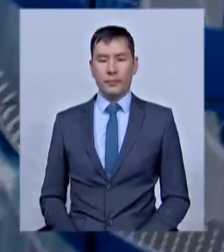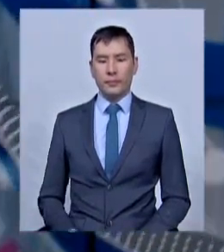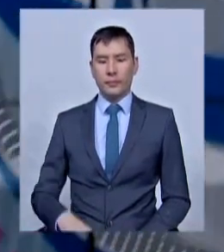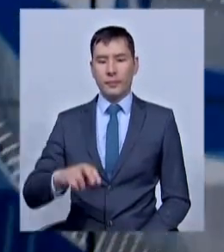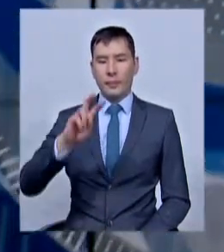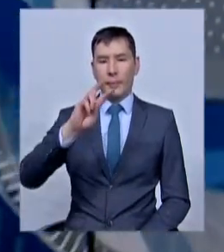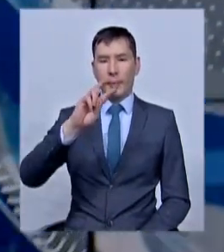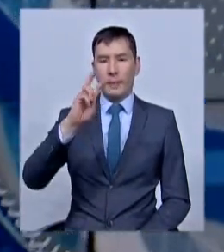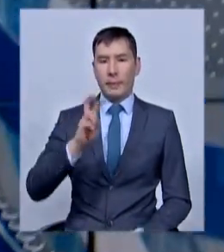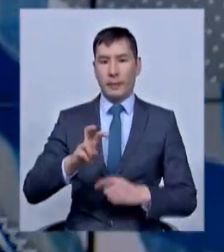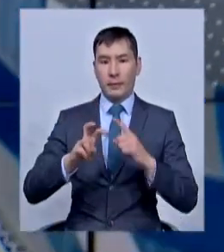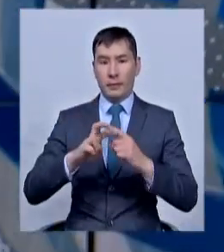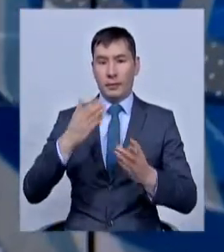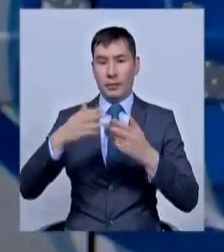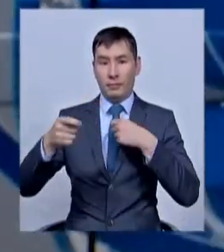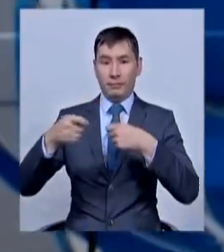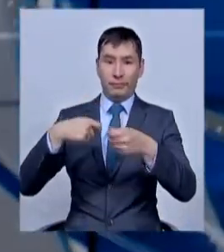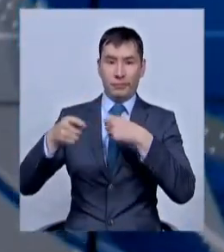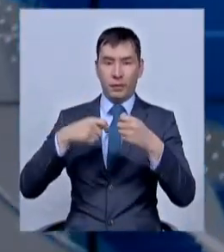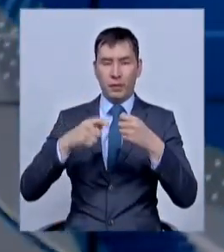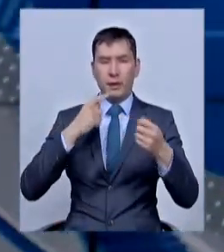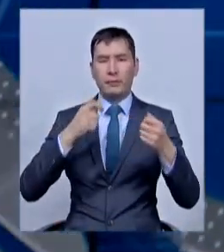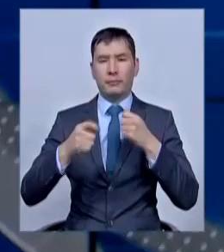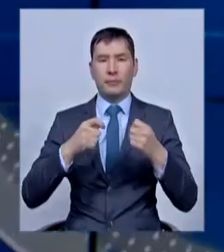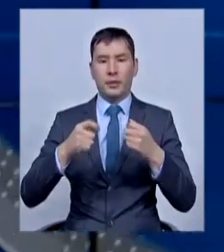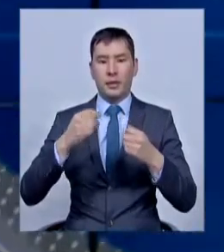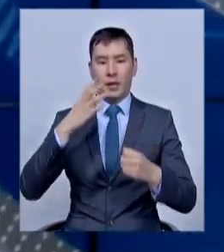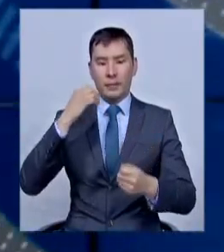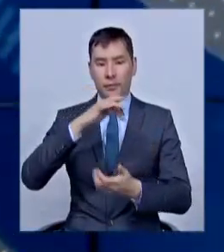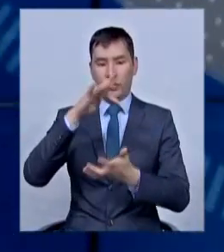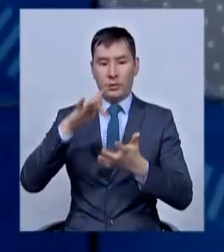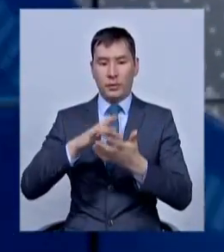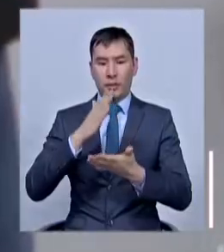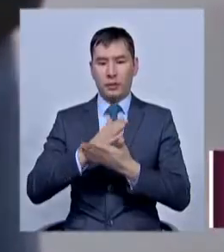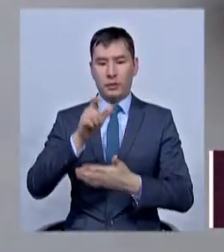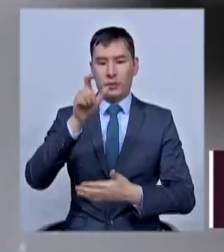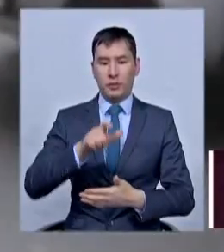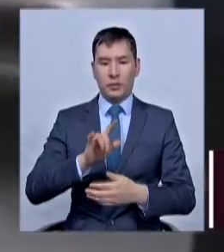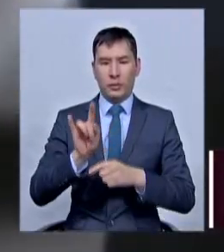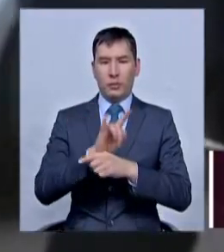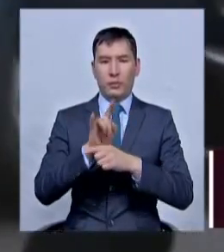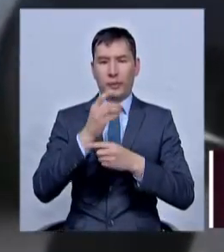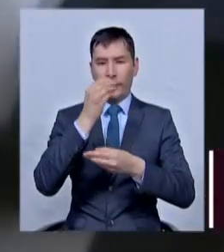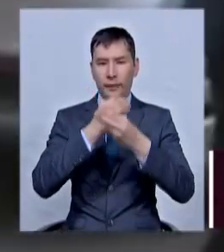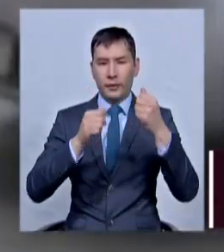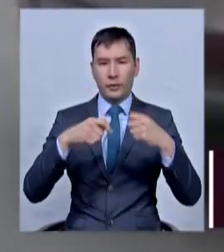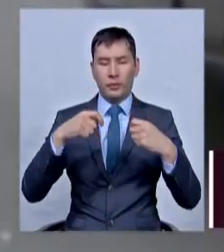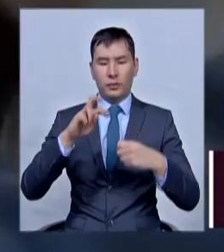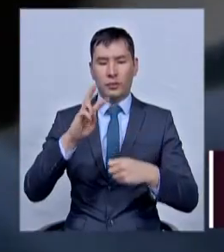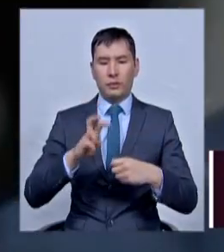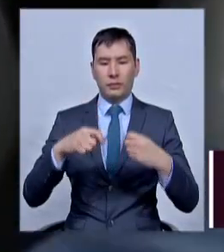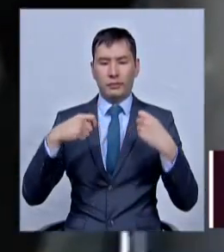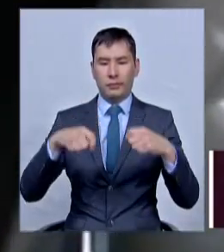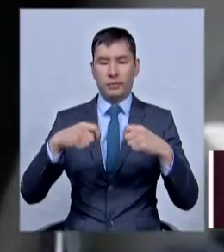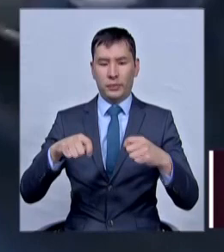Доллармен сауда жасасаңыз абайлау қажет. Алматыда жалған доллар сатып келген азамат ұсталды. Еліміз қаржылық мониторинг